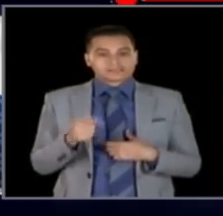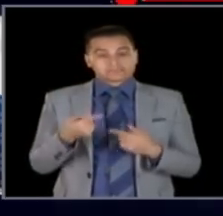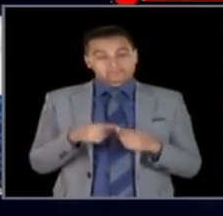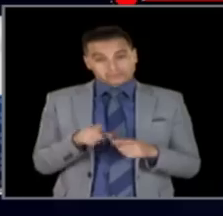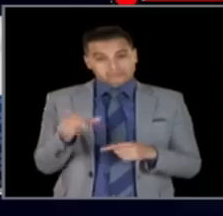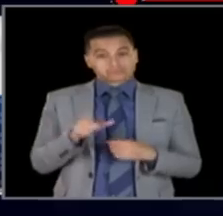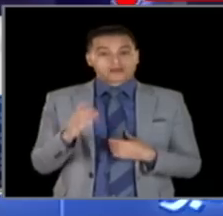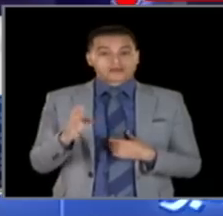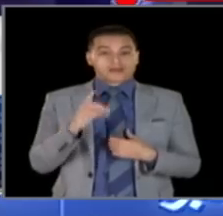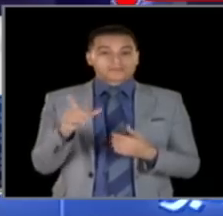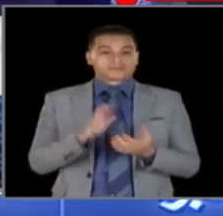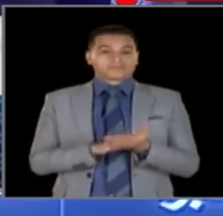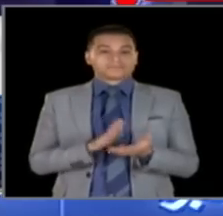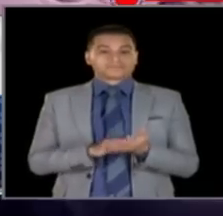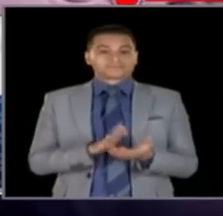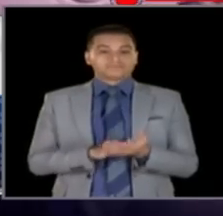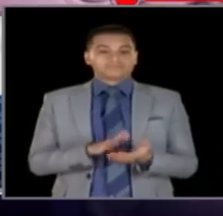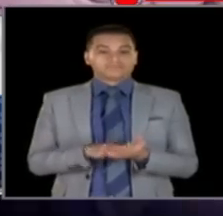منطقي، إجابة صحيحة.